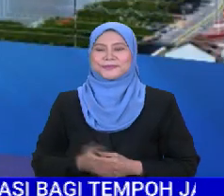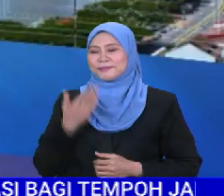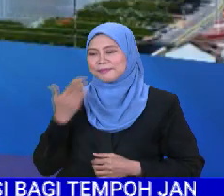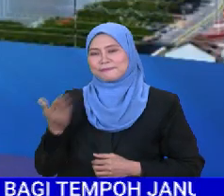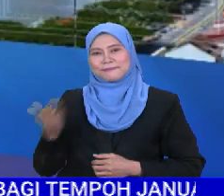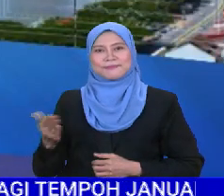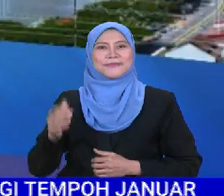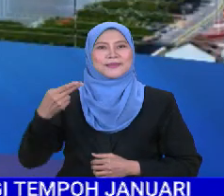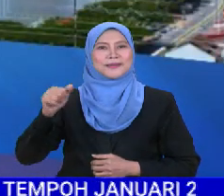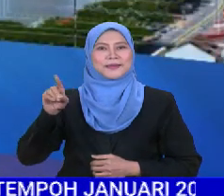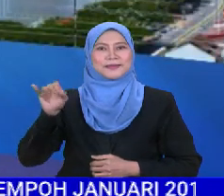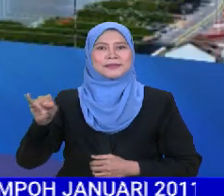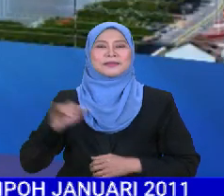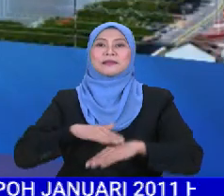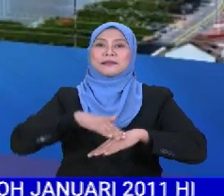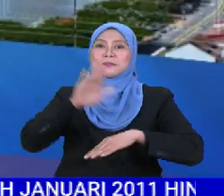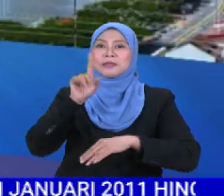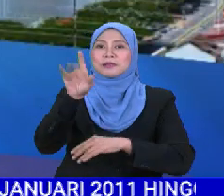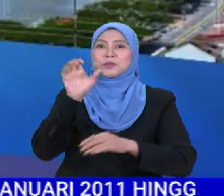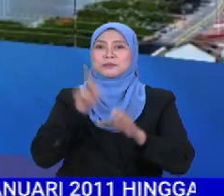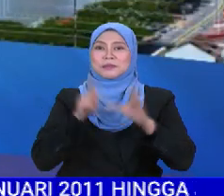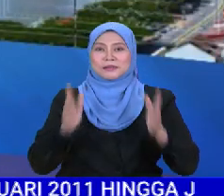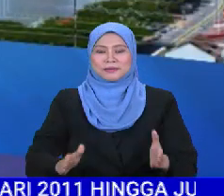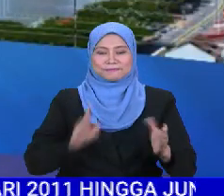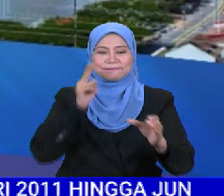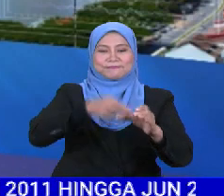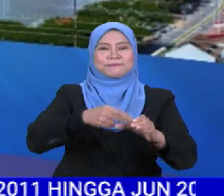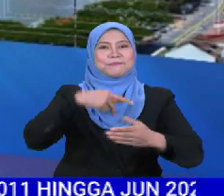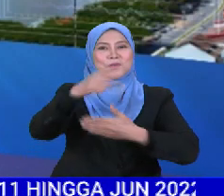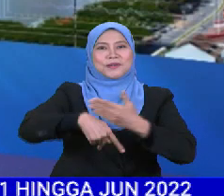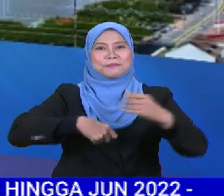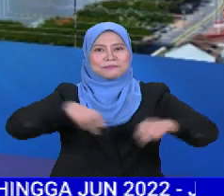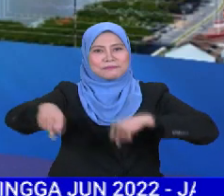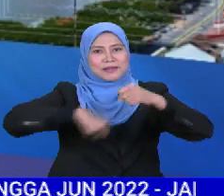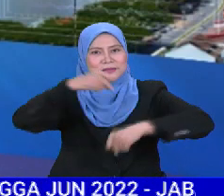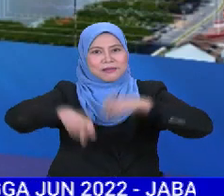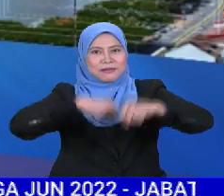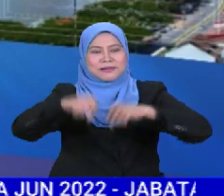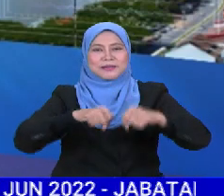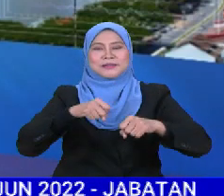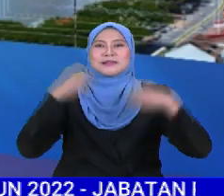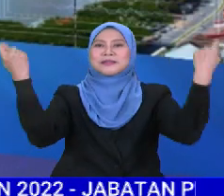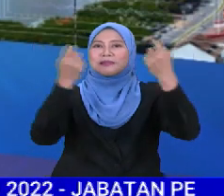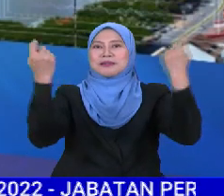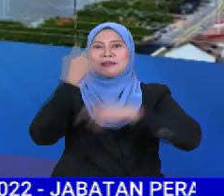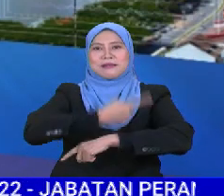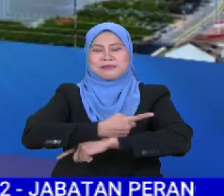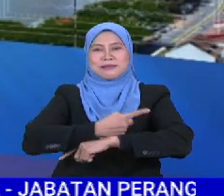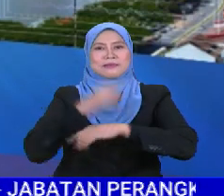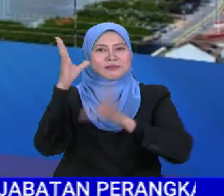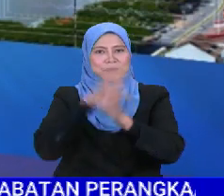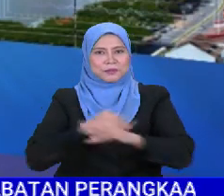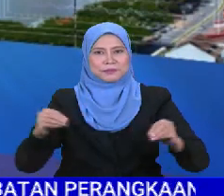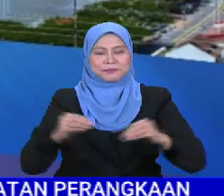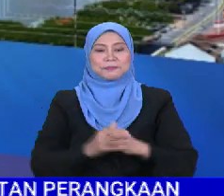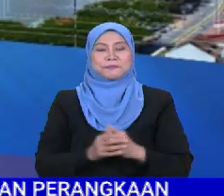Baik, terima kasih Al-Hadi. Lebih 100 peserta menyertai program berbasikal sekitar Sibu bersempena sambutan Hari Sarawak. Timbalan